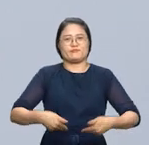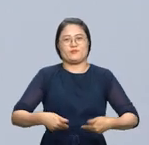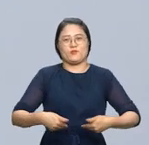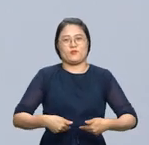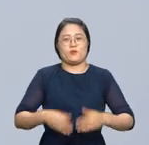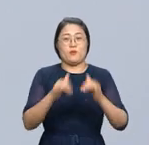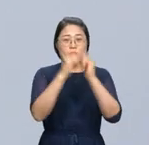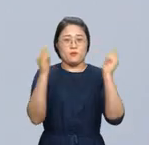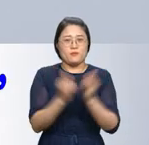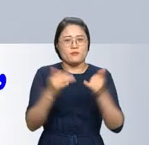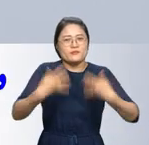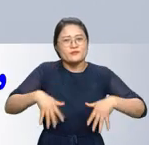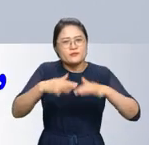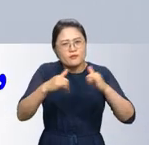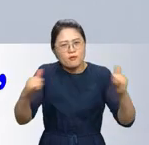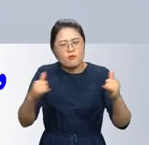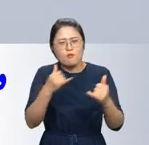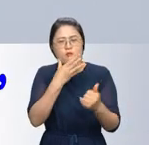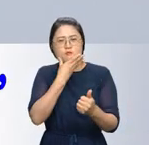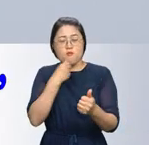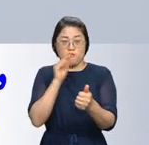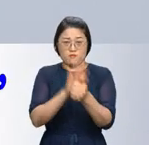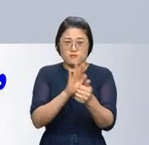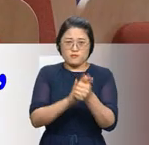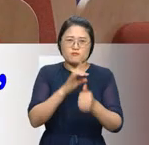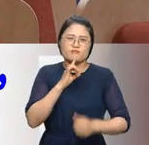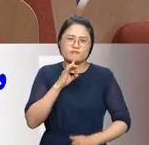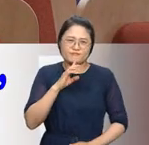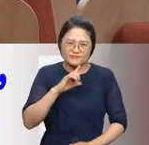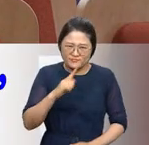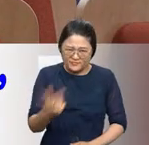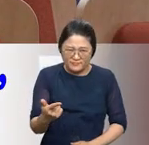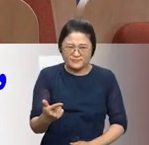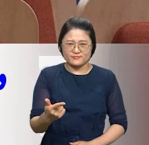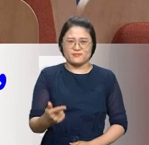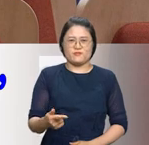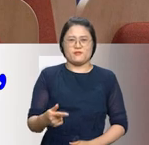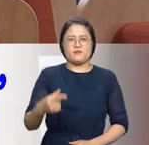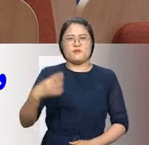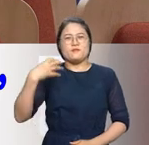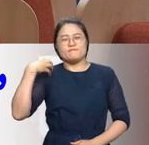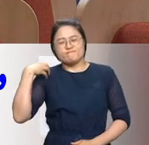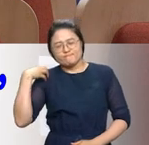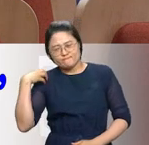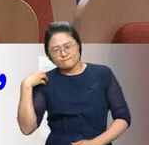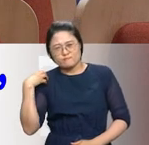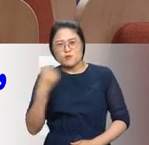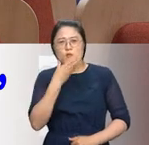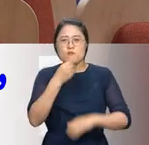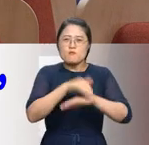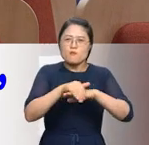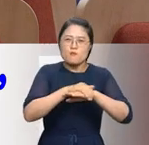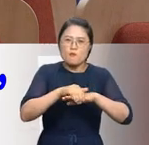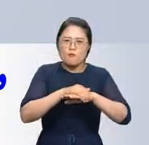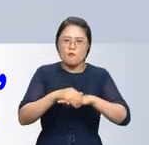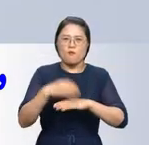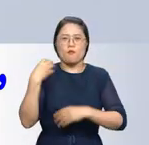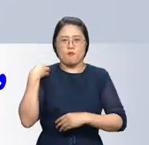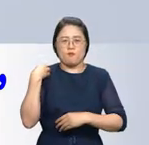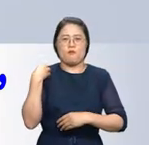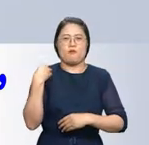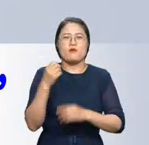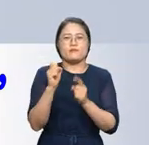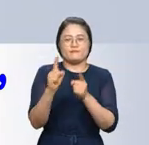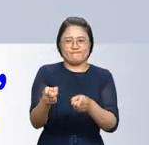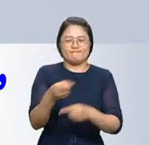필요가 있으며 사회적 취약계층이 복지 수혜자로 그치기보다는 마을복지계획 주체로서의 역할을 할 수 있는 기회가